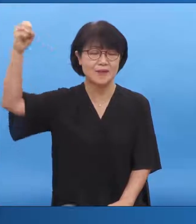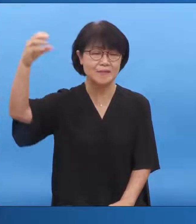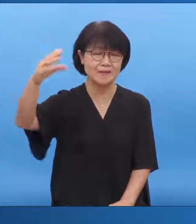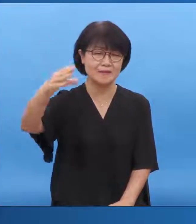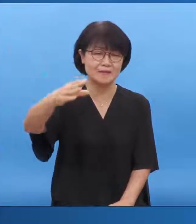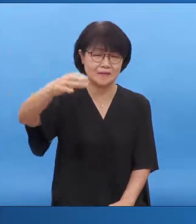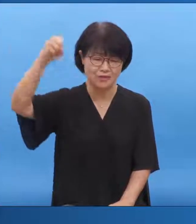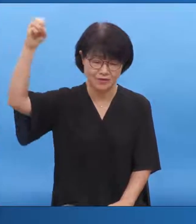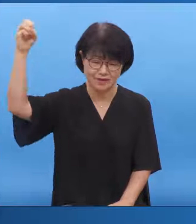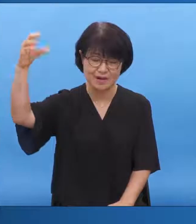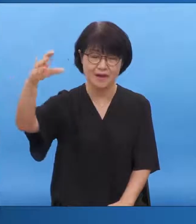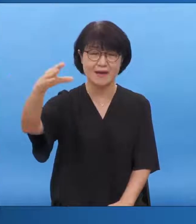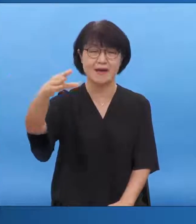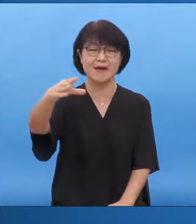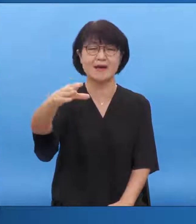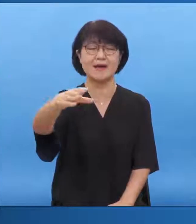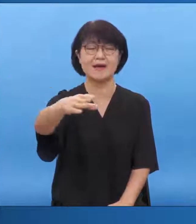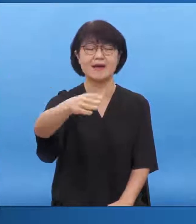복음의 빛 비춰라.